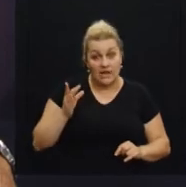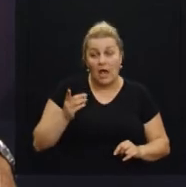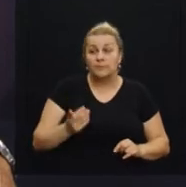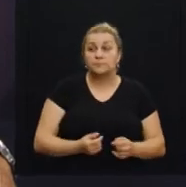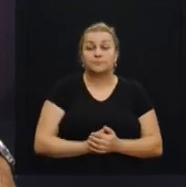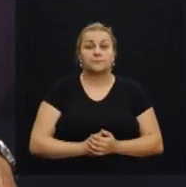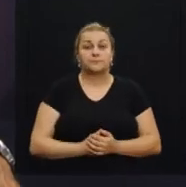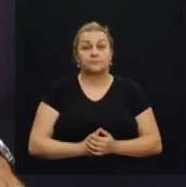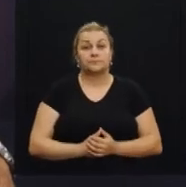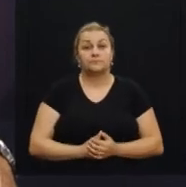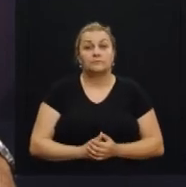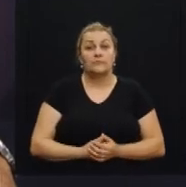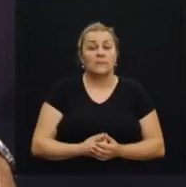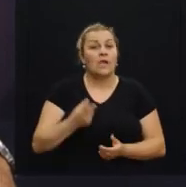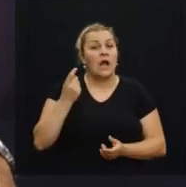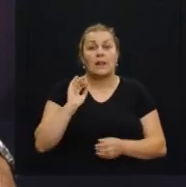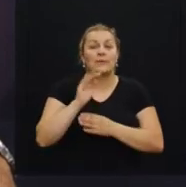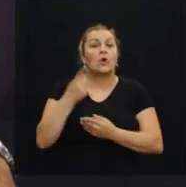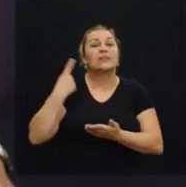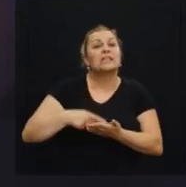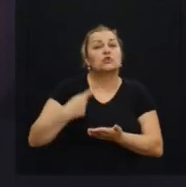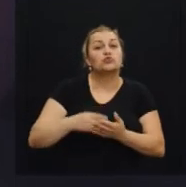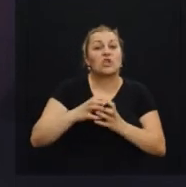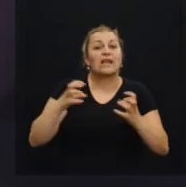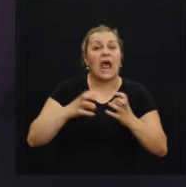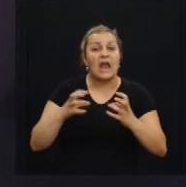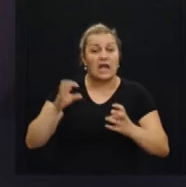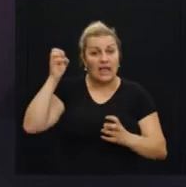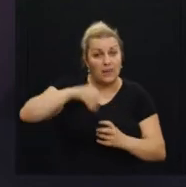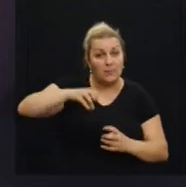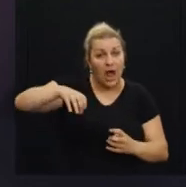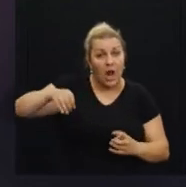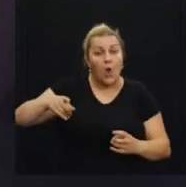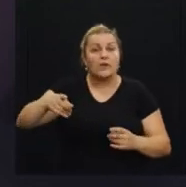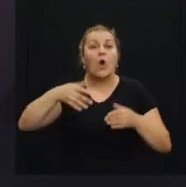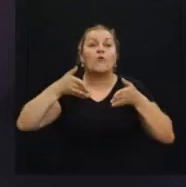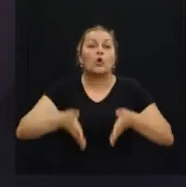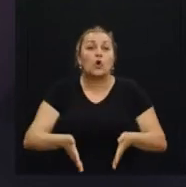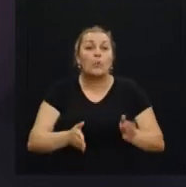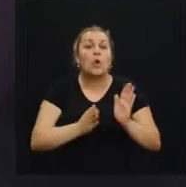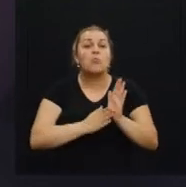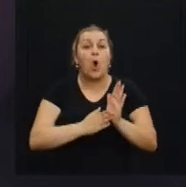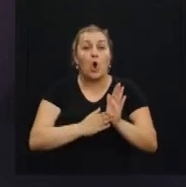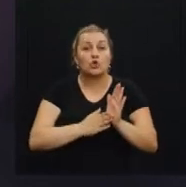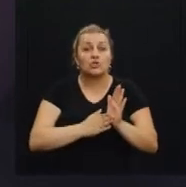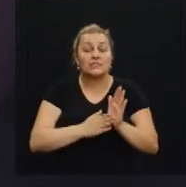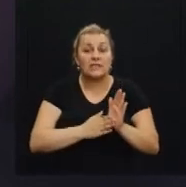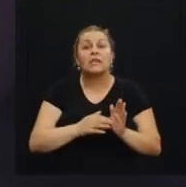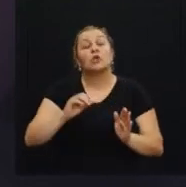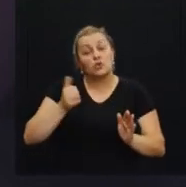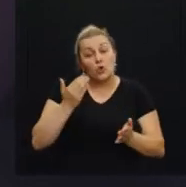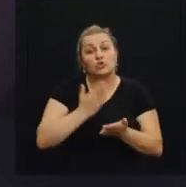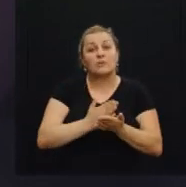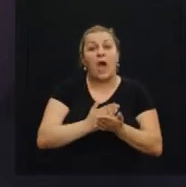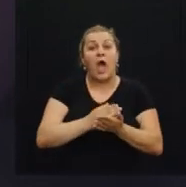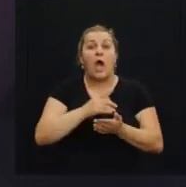nevjerojatno. Na tisuće granata je palo. To groblje u Mokošici se i dan danas ima ožiljaka